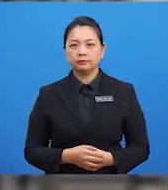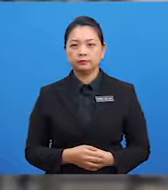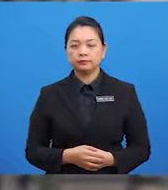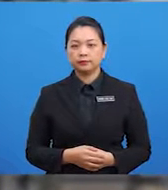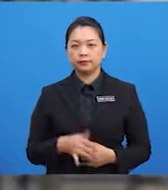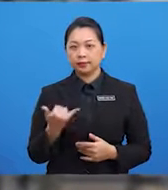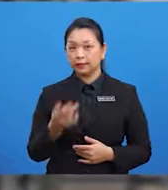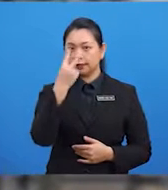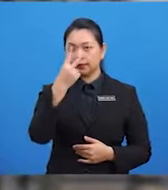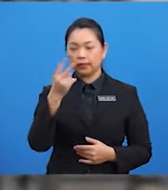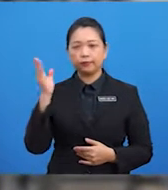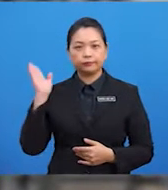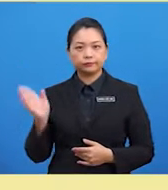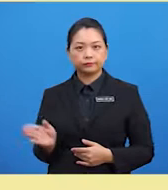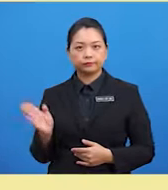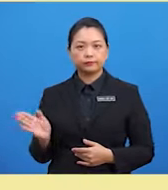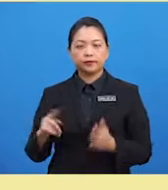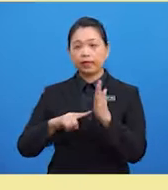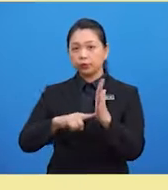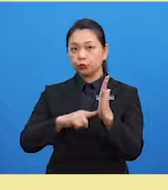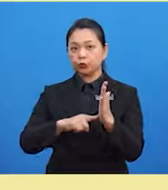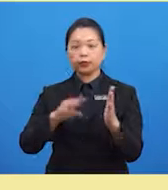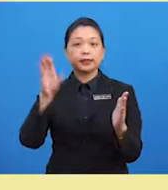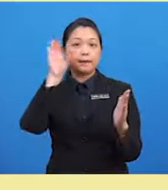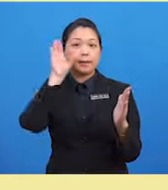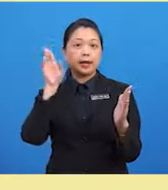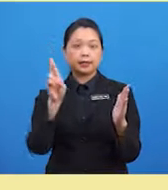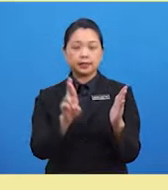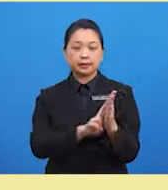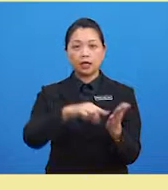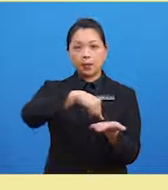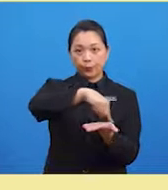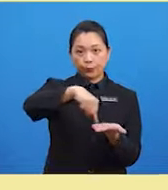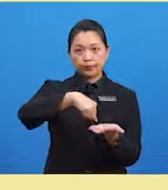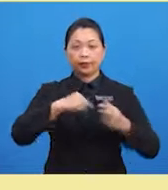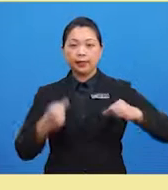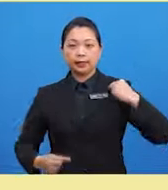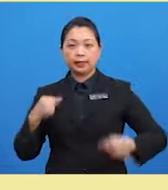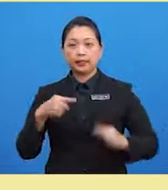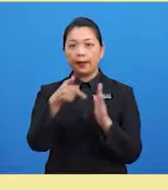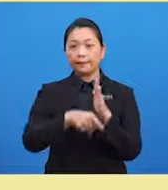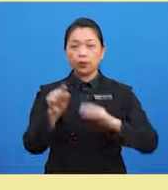Paparan seterusnya menunjukkan gambar rajah model gelagat pengguna.